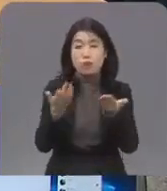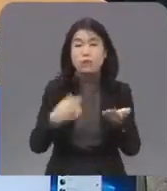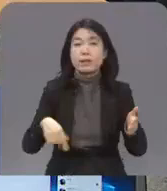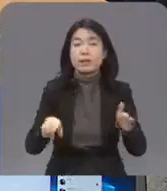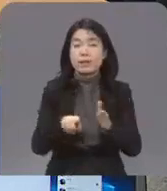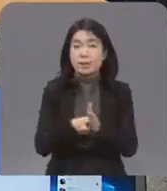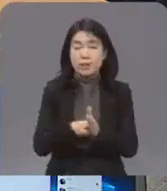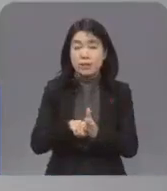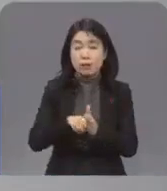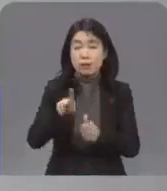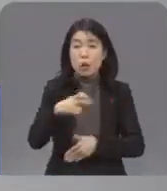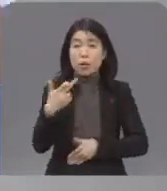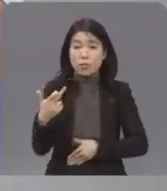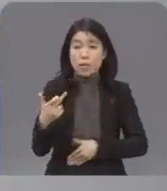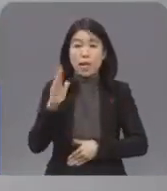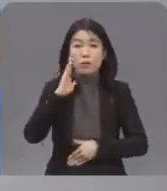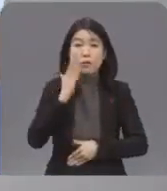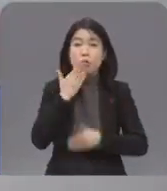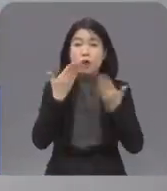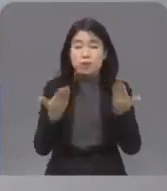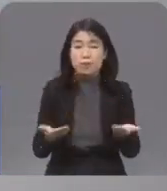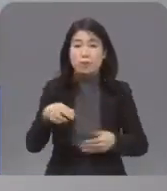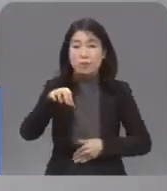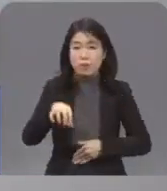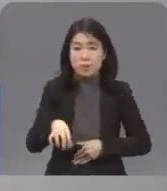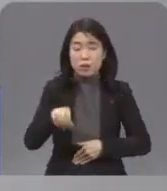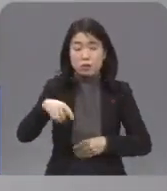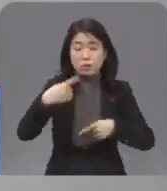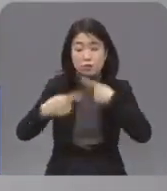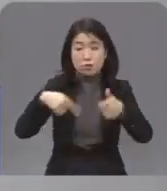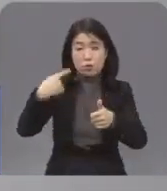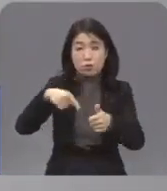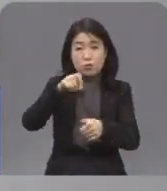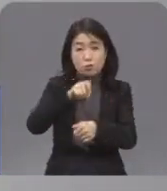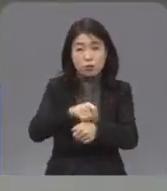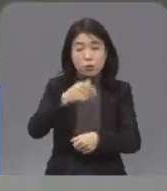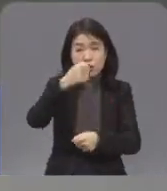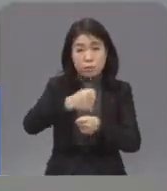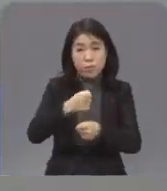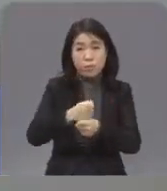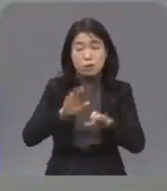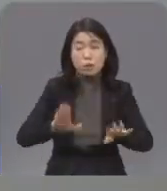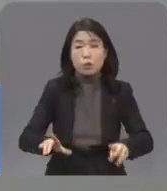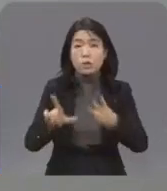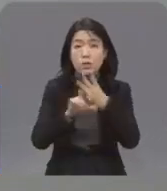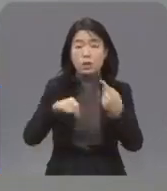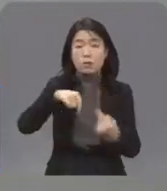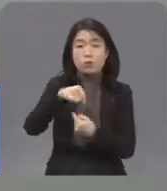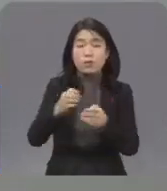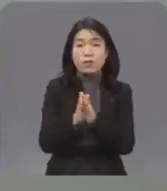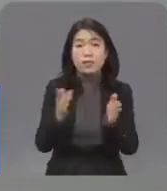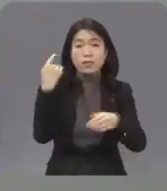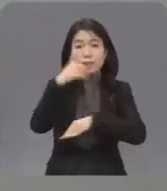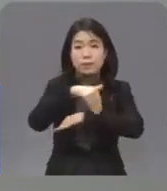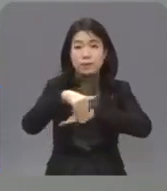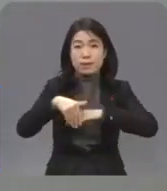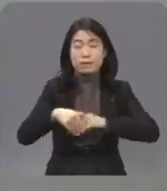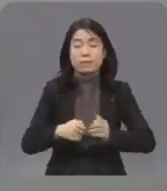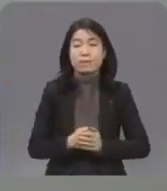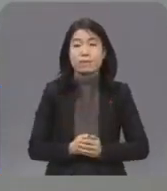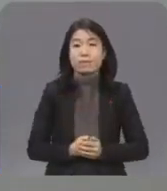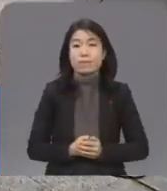위해서 광산구 농안쉼터에 광주 수어 교육원을 설치하고 오는 3월부터 운영에 들어갈